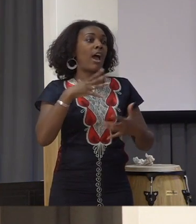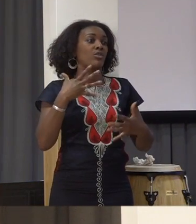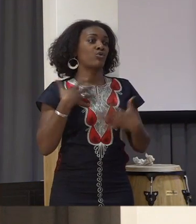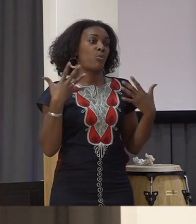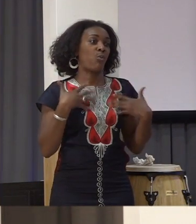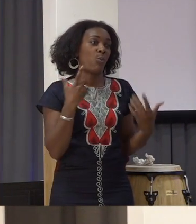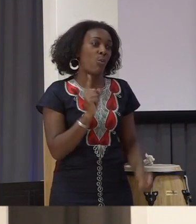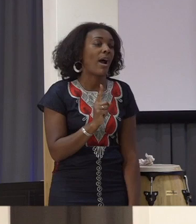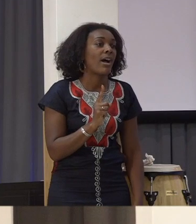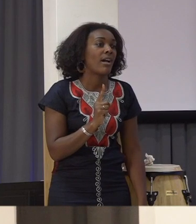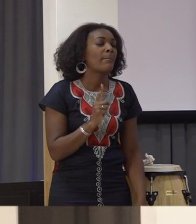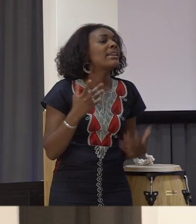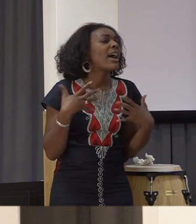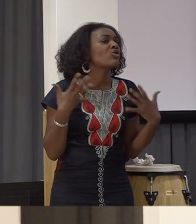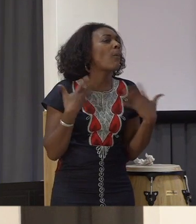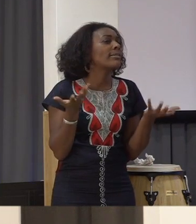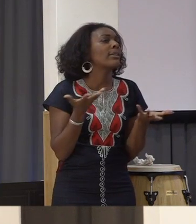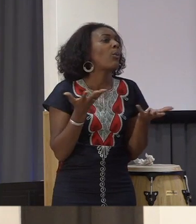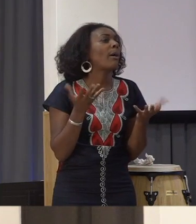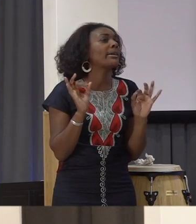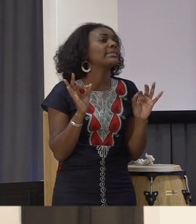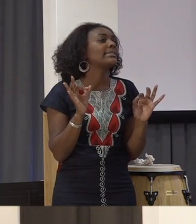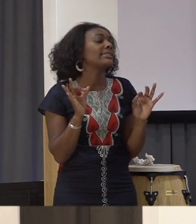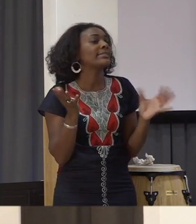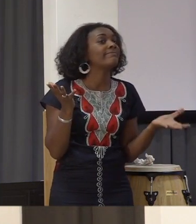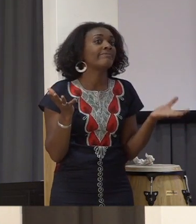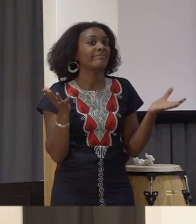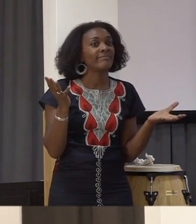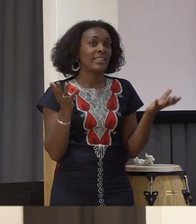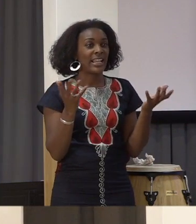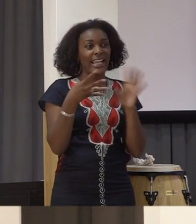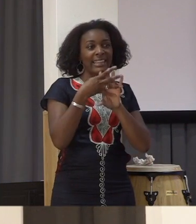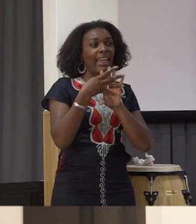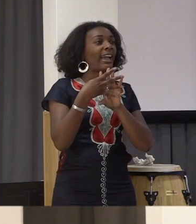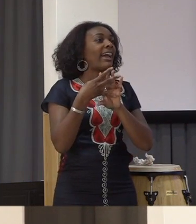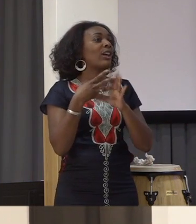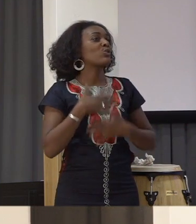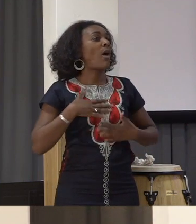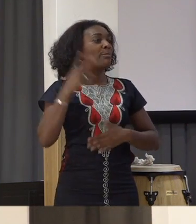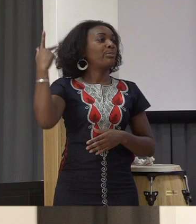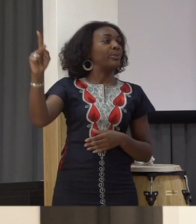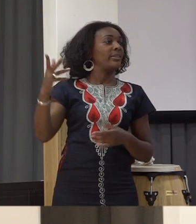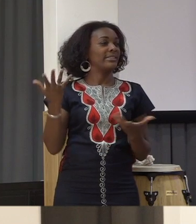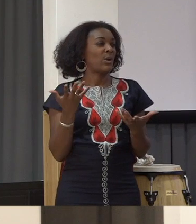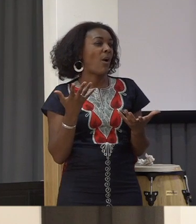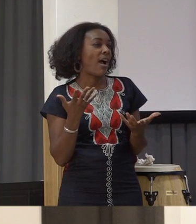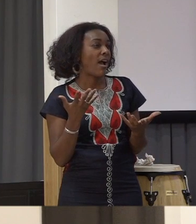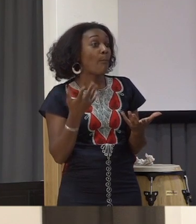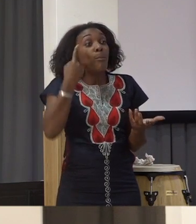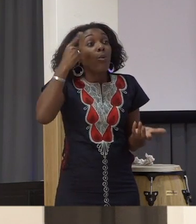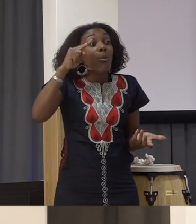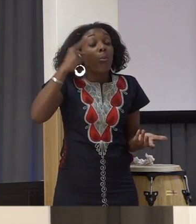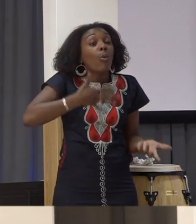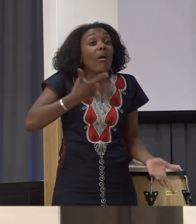la joie. Mais quelle est cette joie exactement ? Quelles sont les caractéristiques de cette joie ? Et à quoi